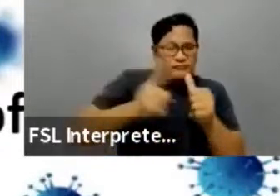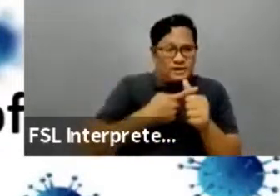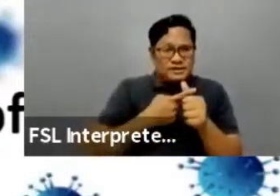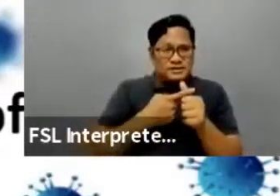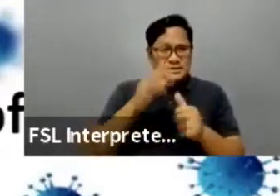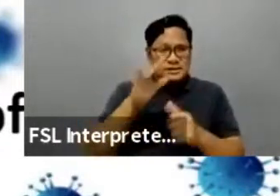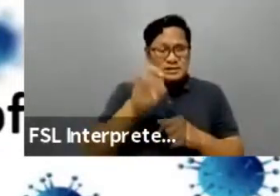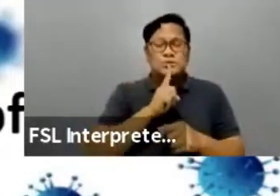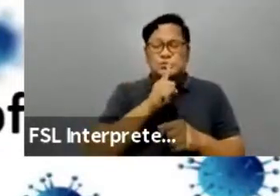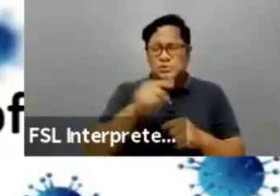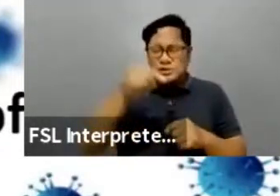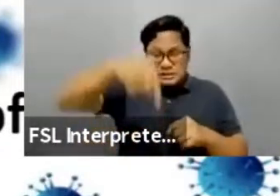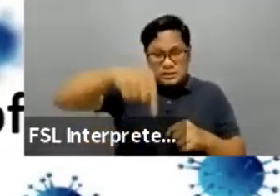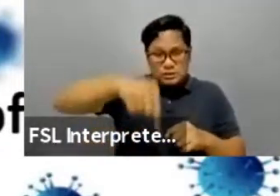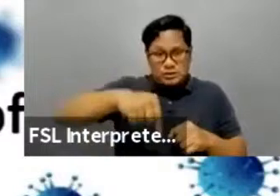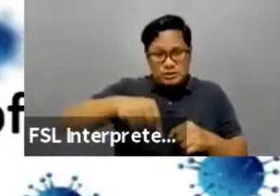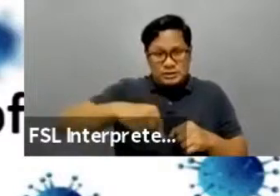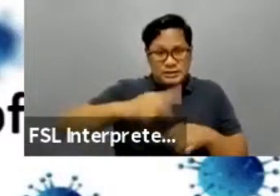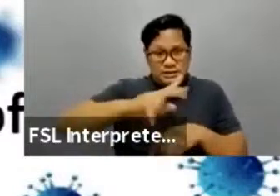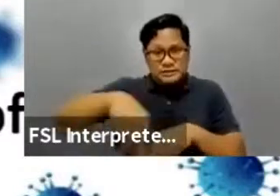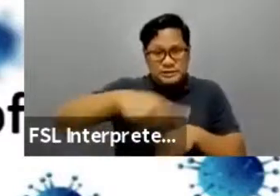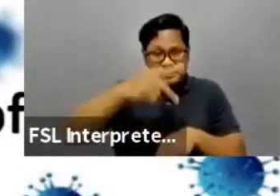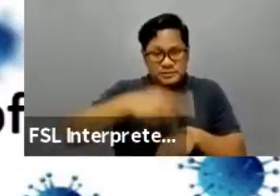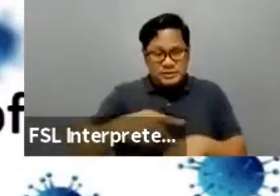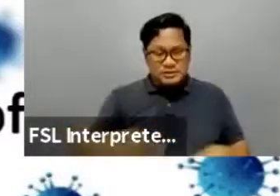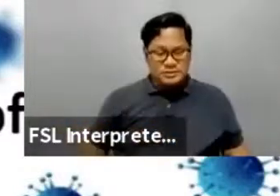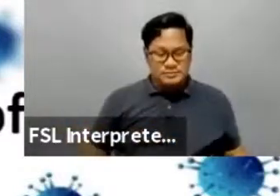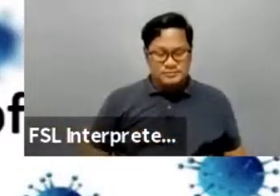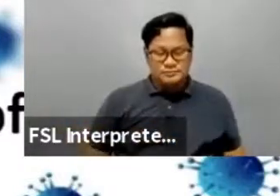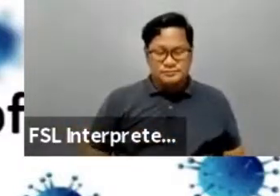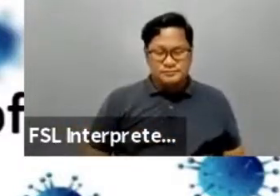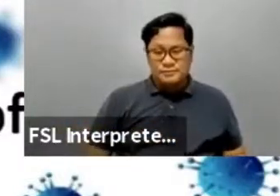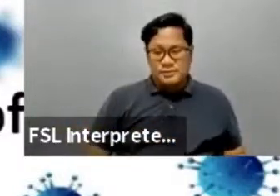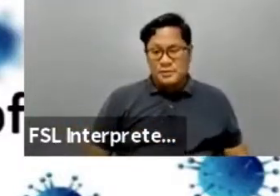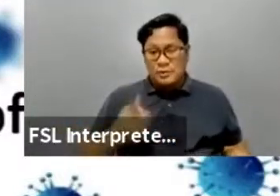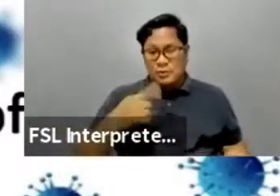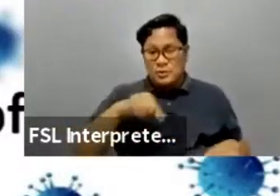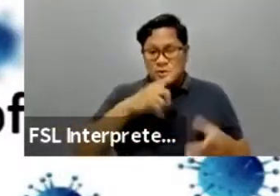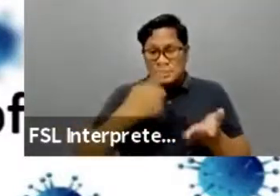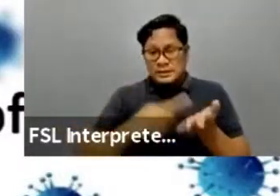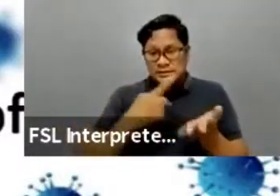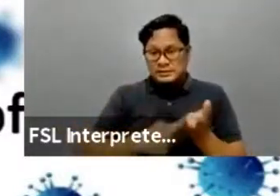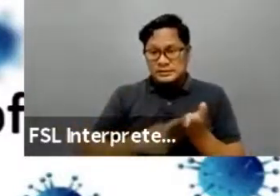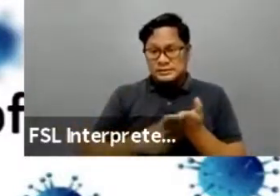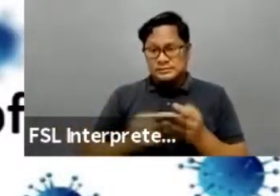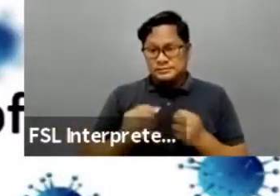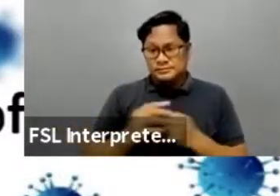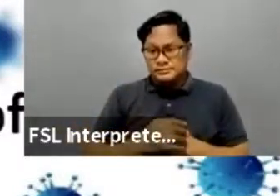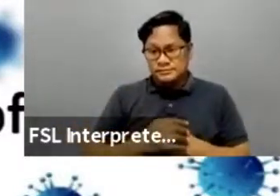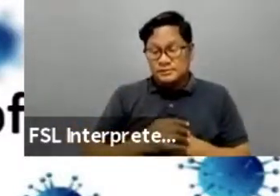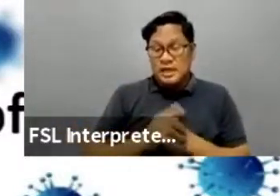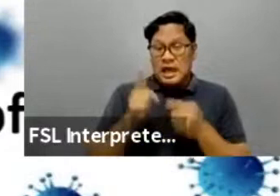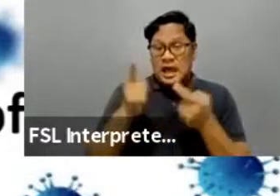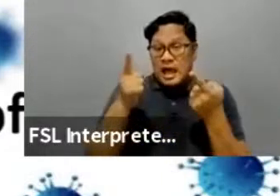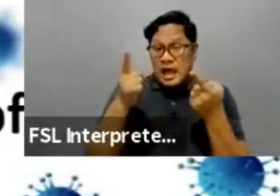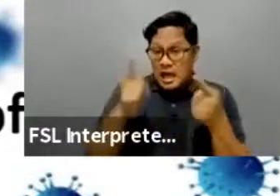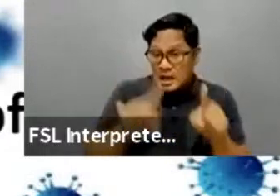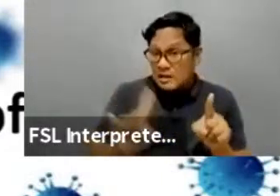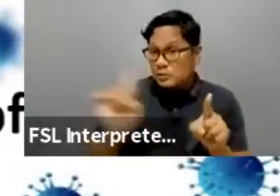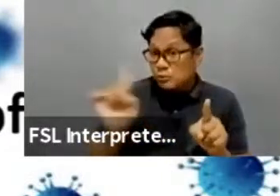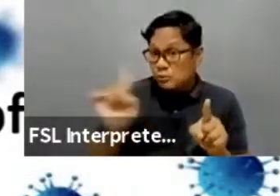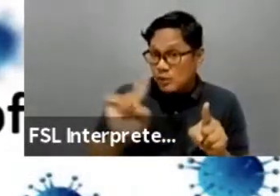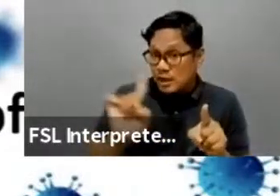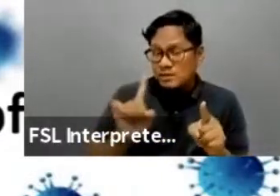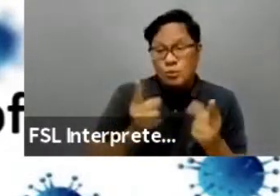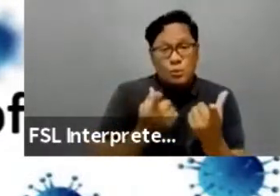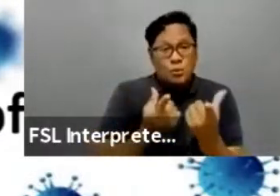ay nakita dito sa ating bansa. So ang pag-uusapan natin ay what happened, what did we